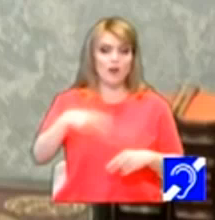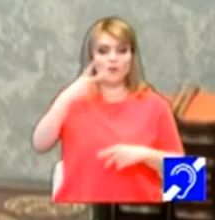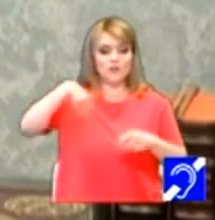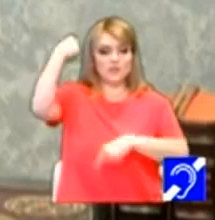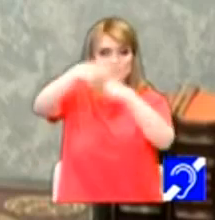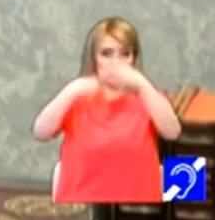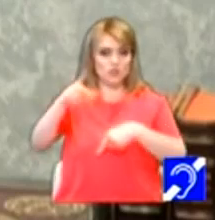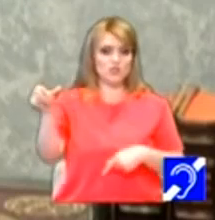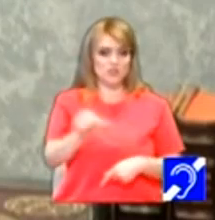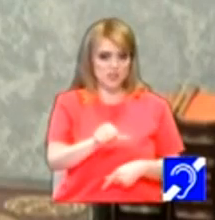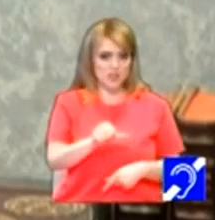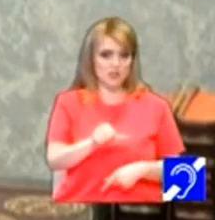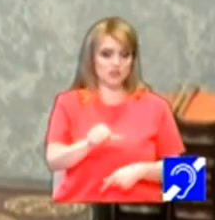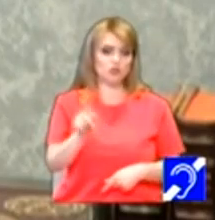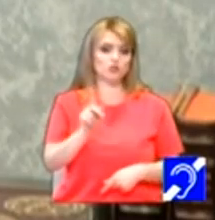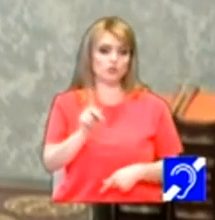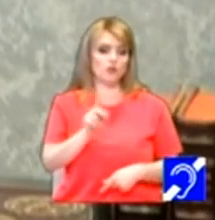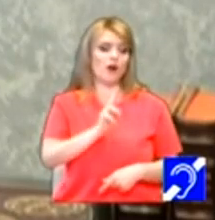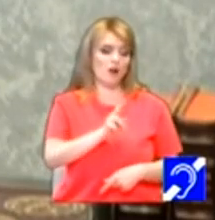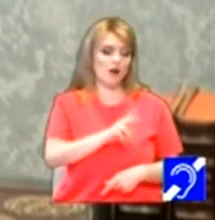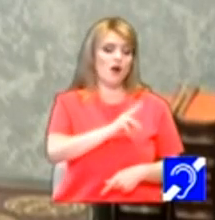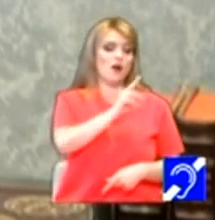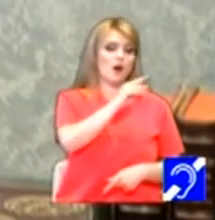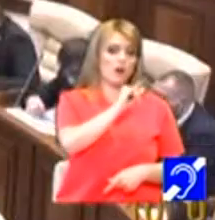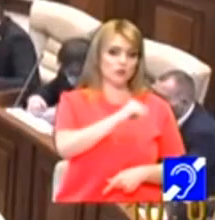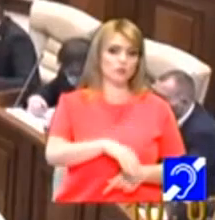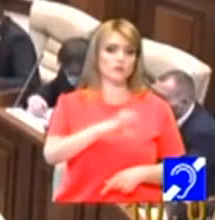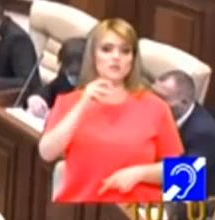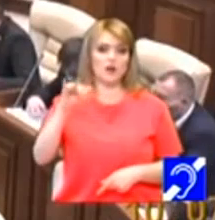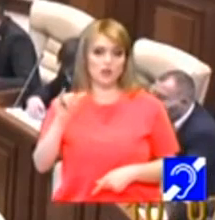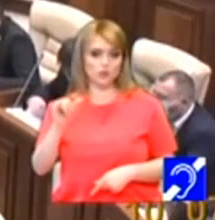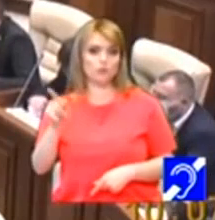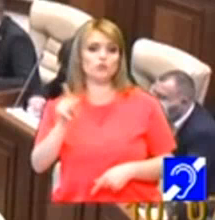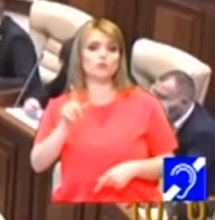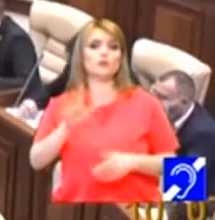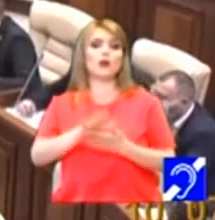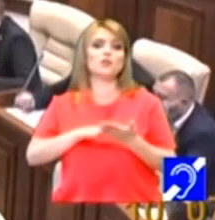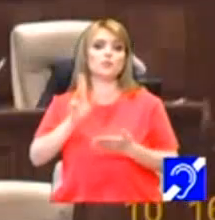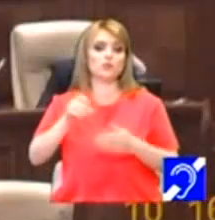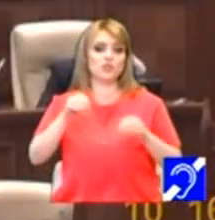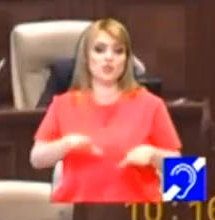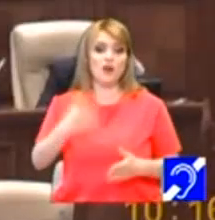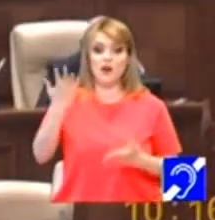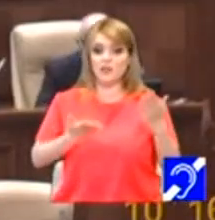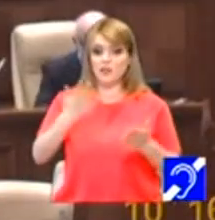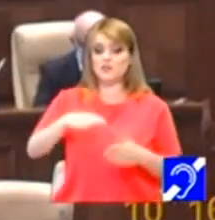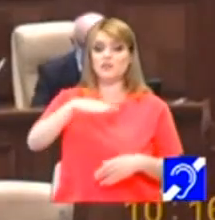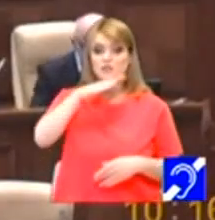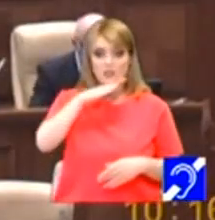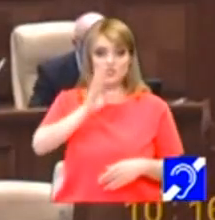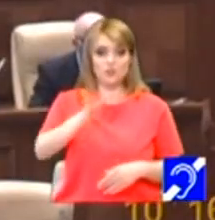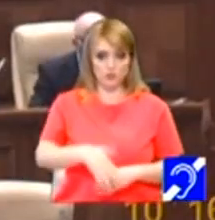coaliției neoficiale a haosului Sandu, Candu, Plaha, Șor. În cazul în care vor exista totuși suficiente voturi